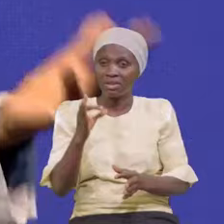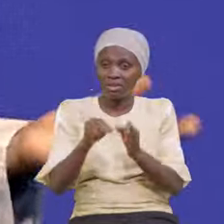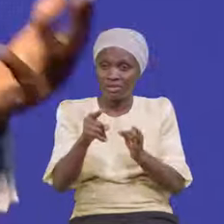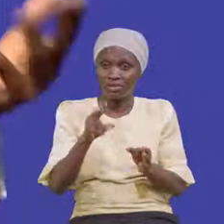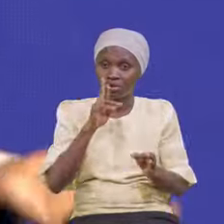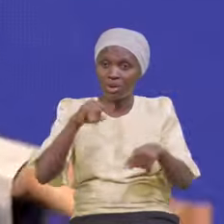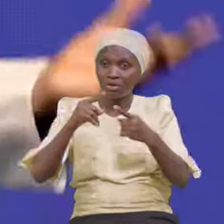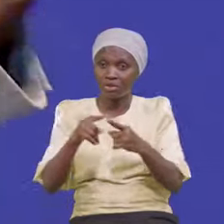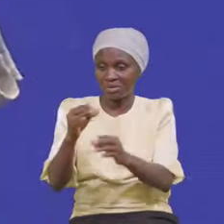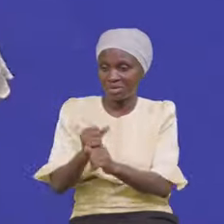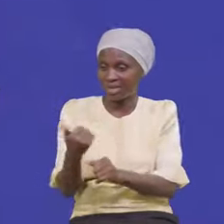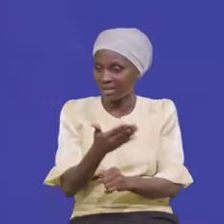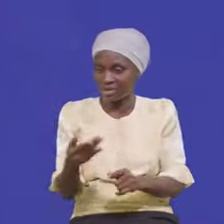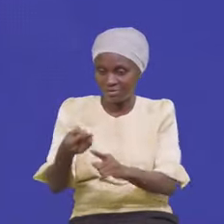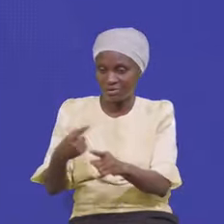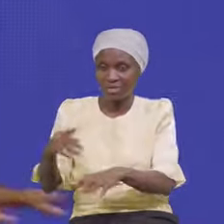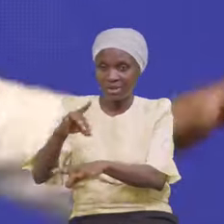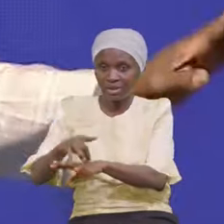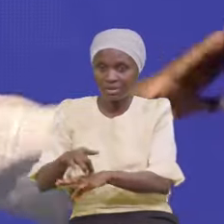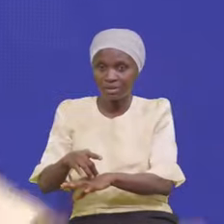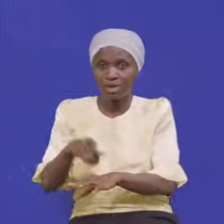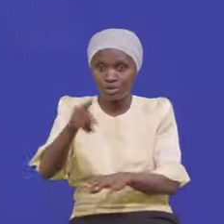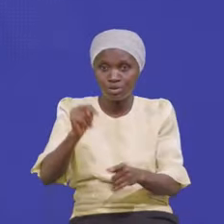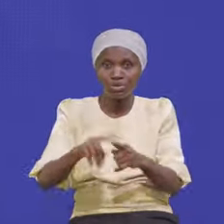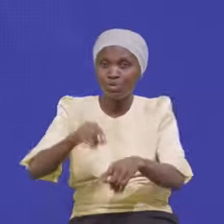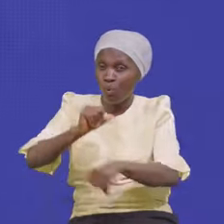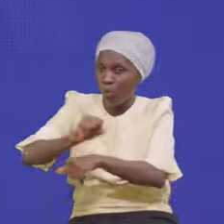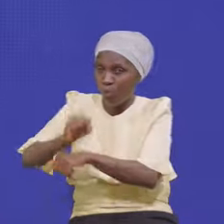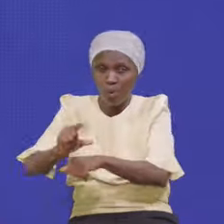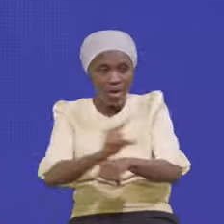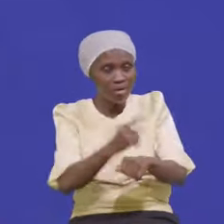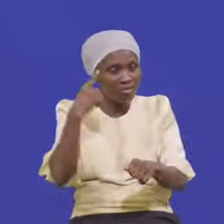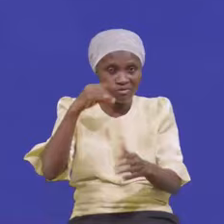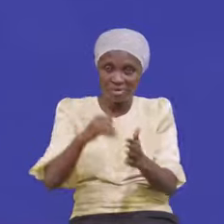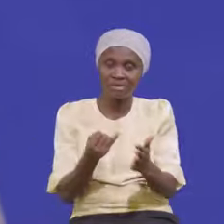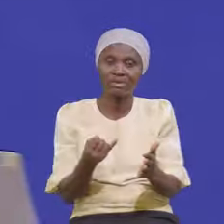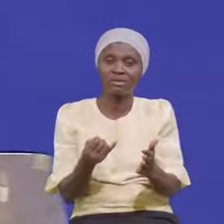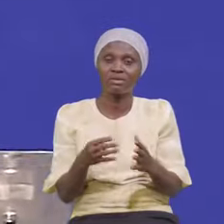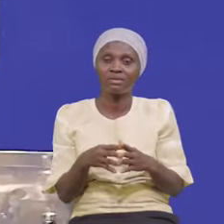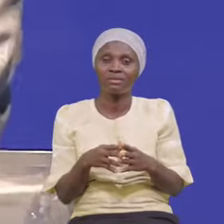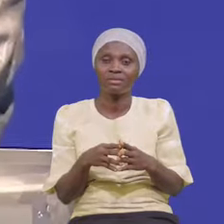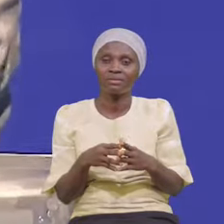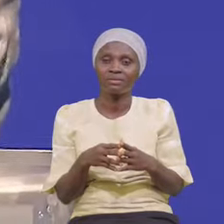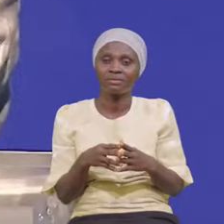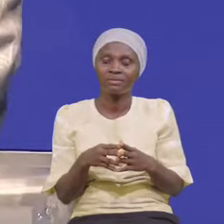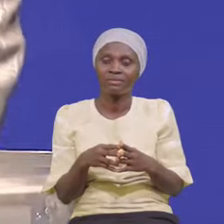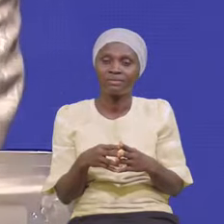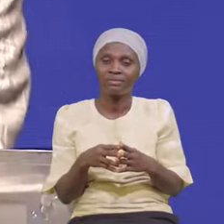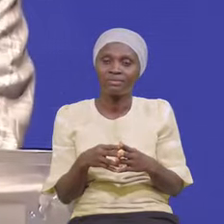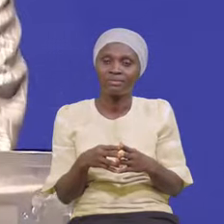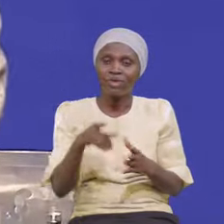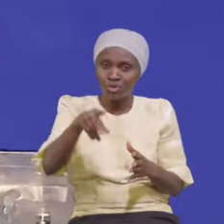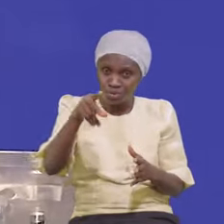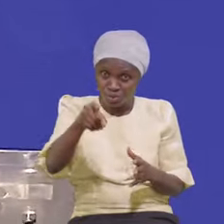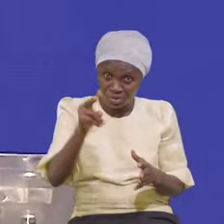get anything from the earth, you have to work for it. మీరు భూమి నుంచి ఏదైనా పొందాలంటే దాని కోసం కష్టించి పని చేయాలి. You have to